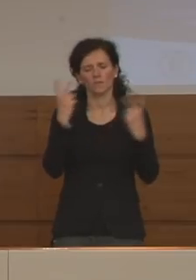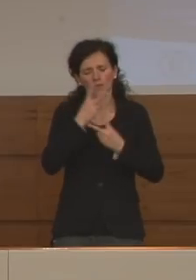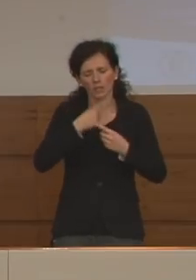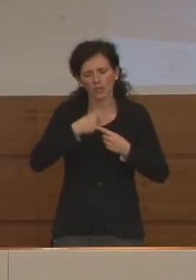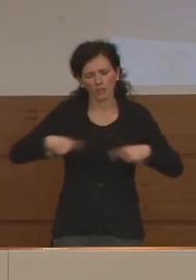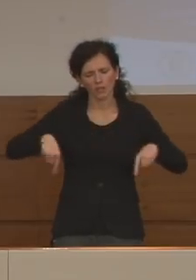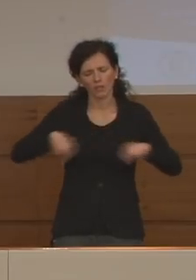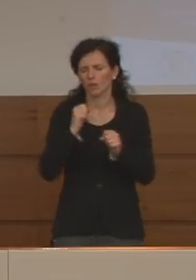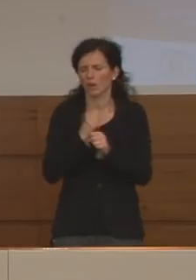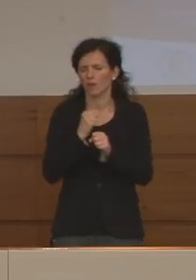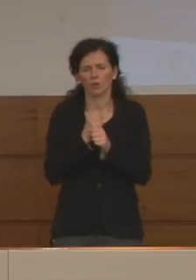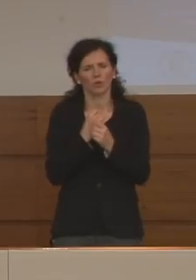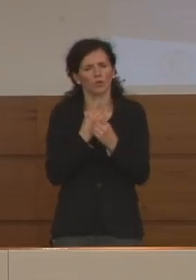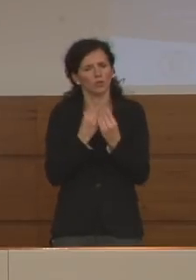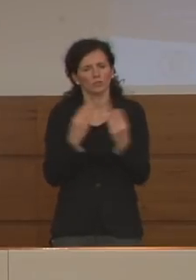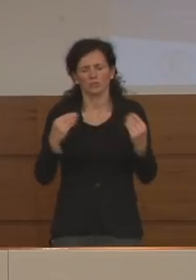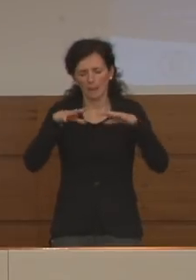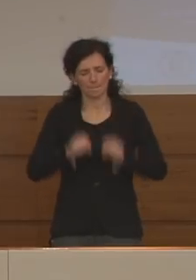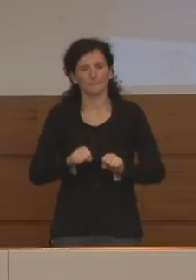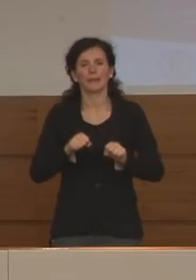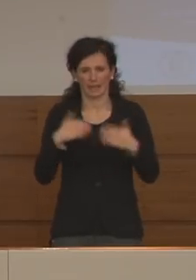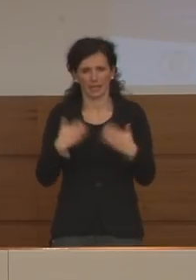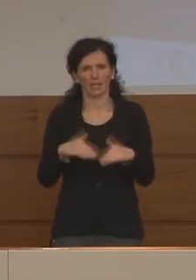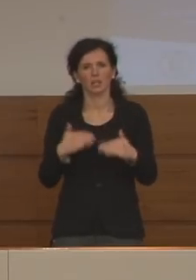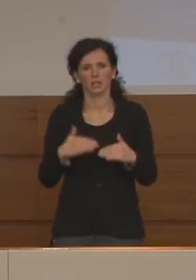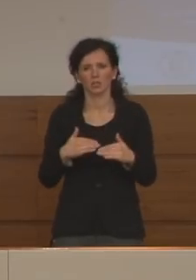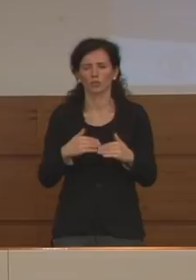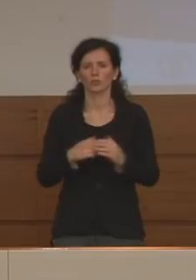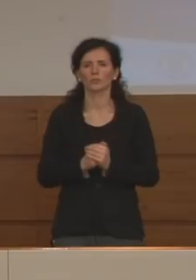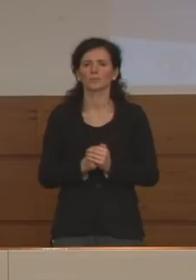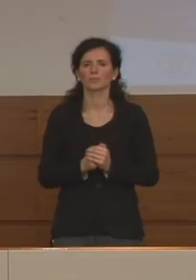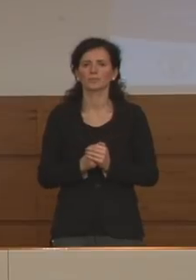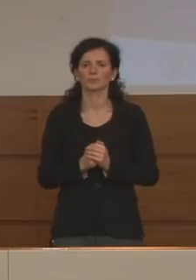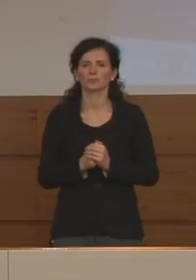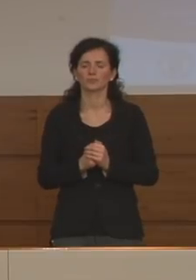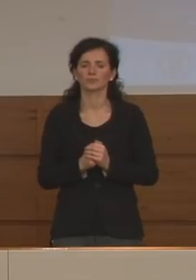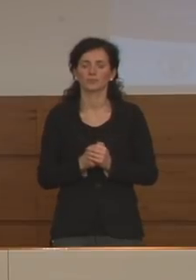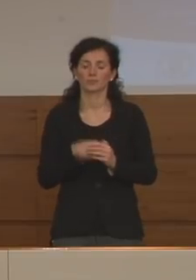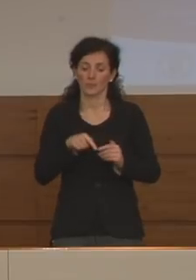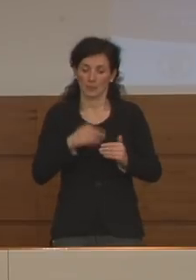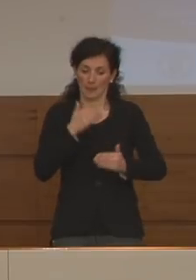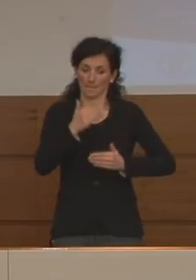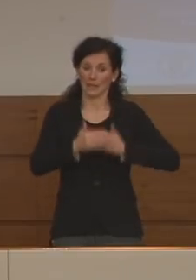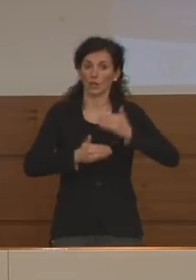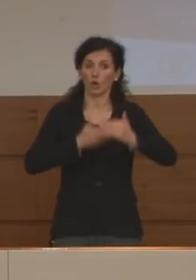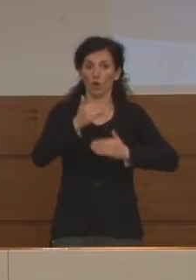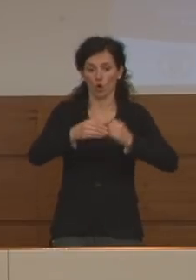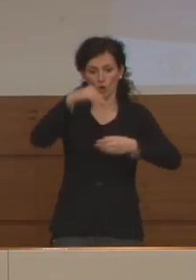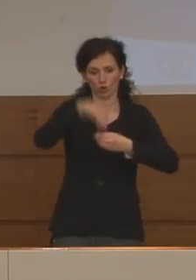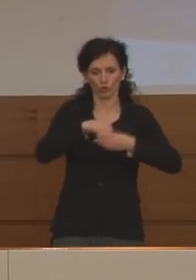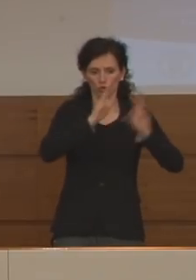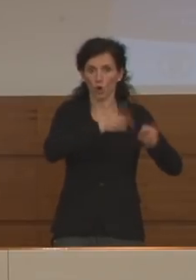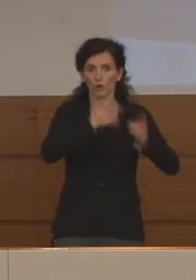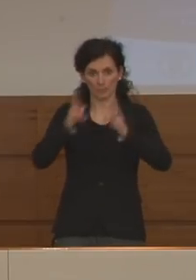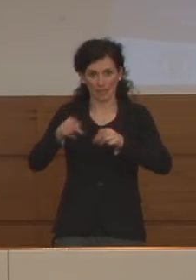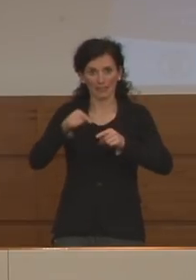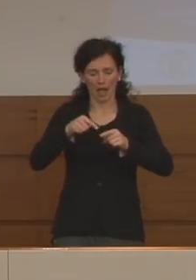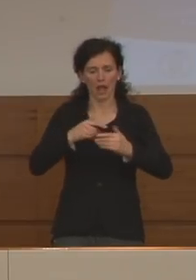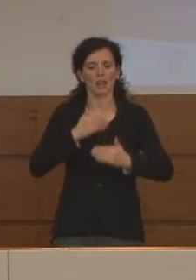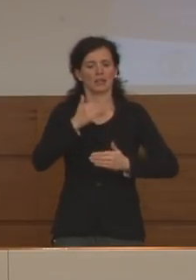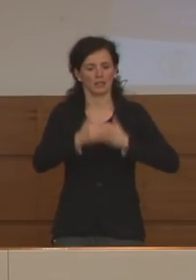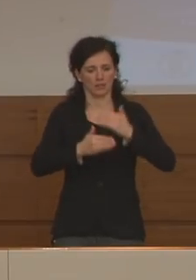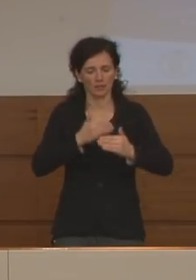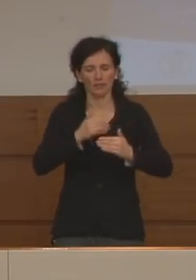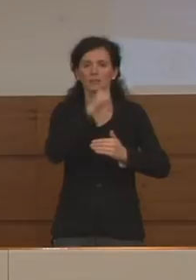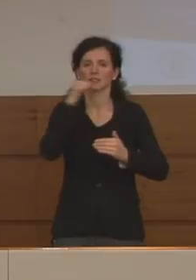credo anche di più del possibile rimane il fatto che questi percorsi per essere messi in piedi richiedono tempo richiedono risorse